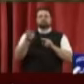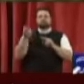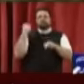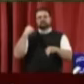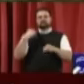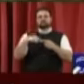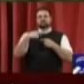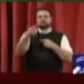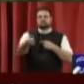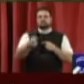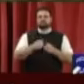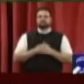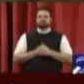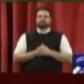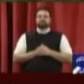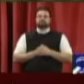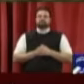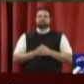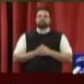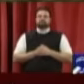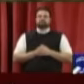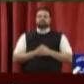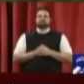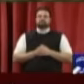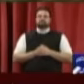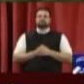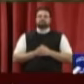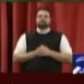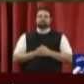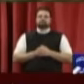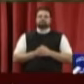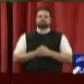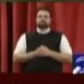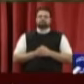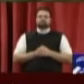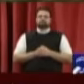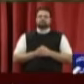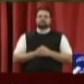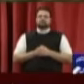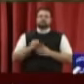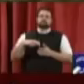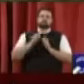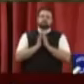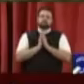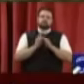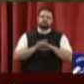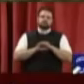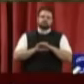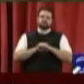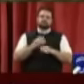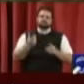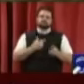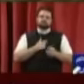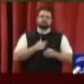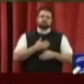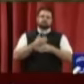rugăciune alea de iertare sau care sunt în cartea mea bucuria de a trăi fără mască în care te poți dezlega și de aceste lucruri care le